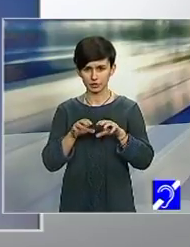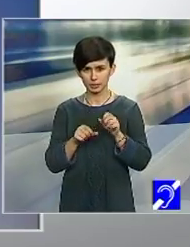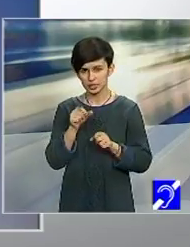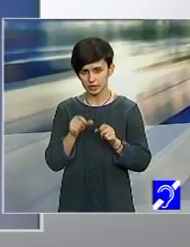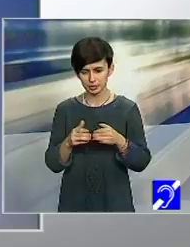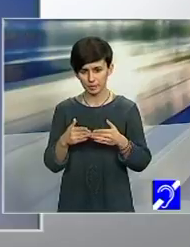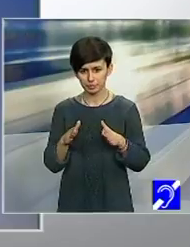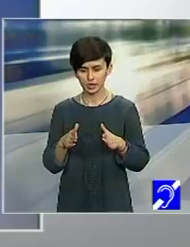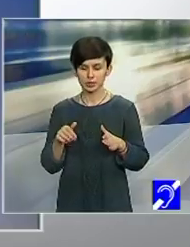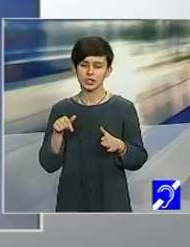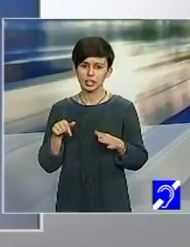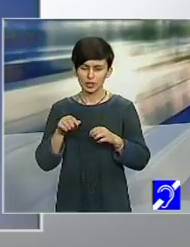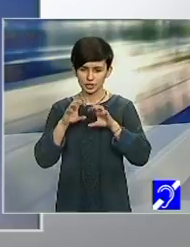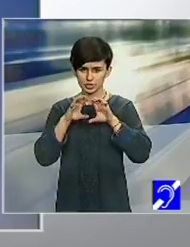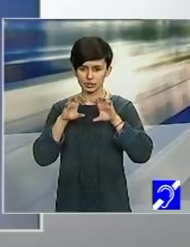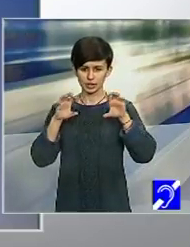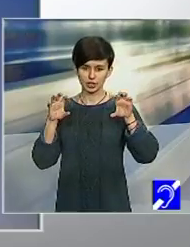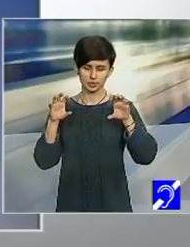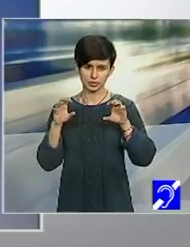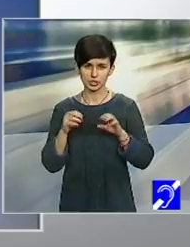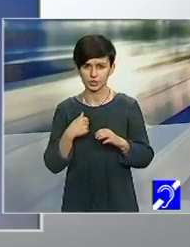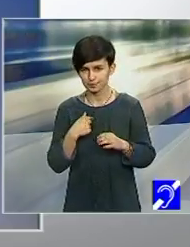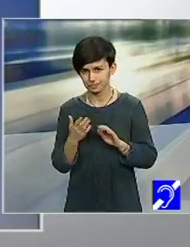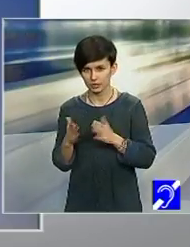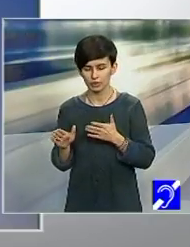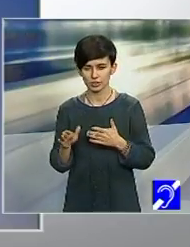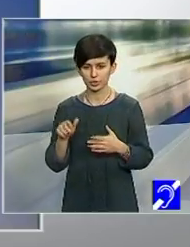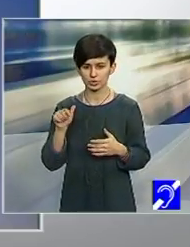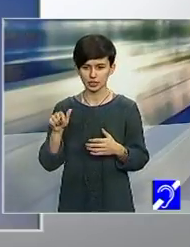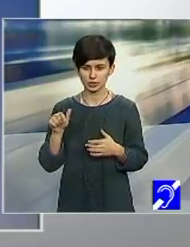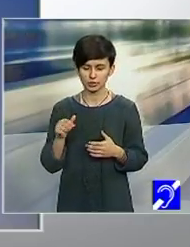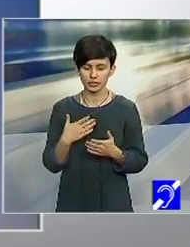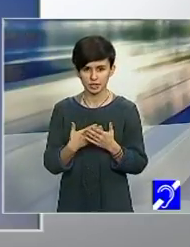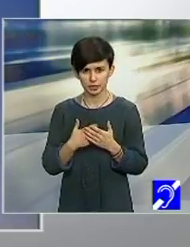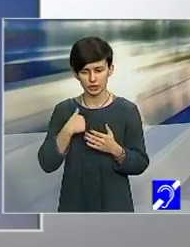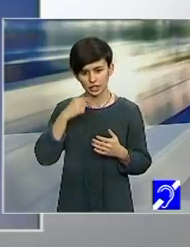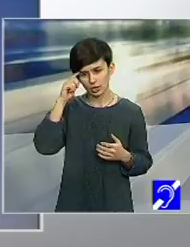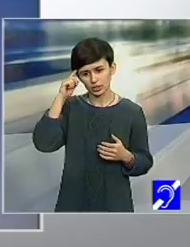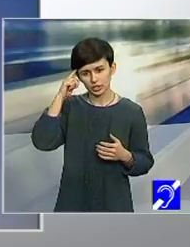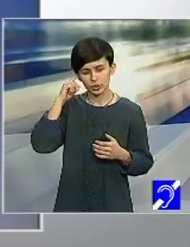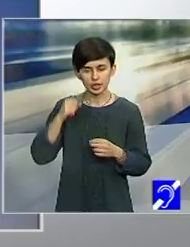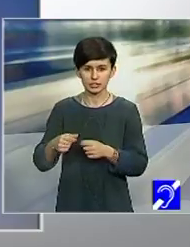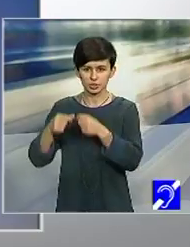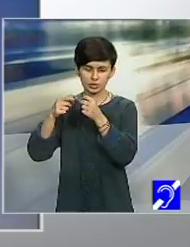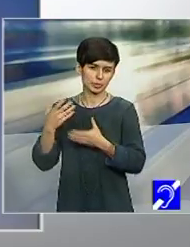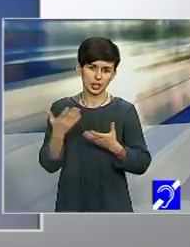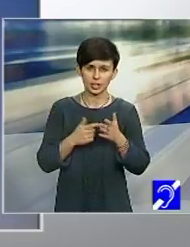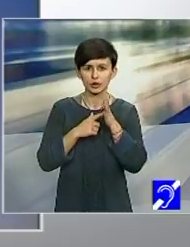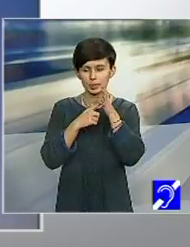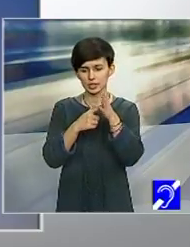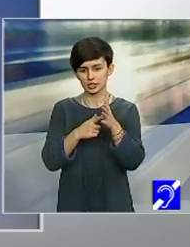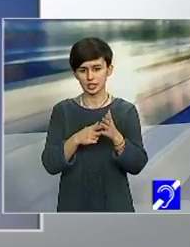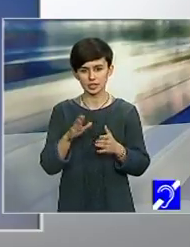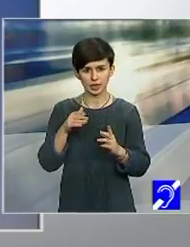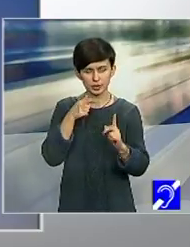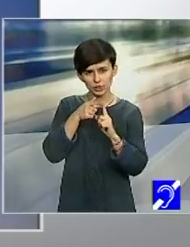deschiderea acestui muzeu. O să încep cu dumneavoastră, domnule Alexandru Florian, pentru că știu că instituția pe care o reprezentați joacă un